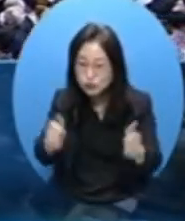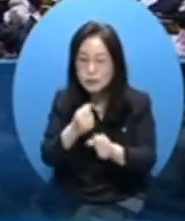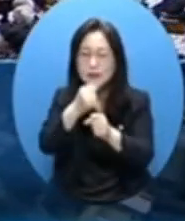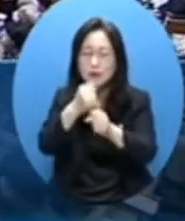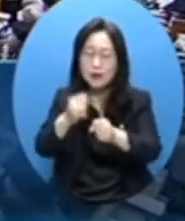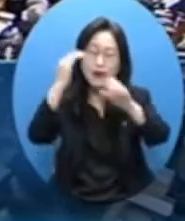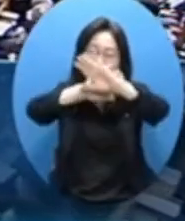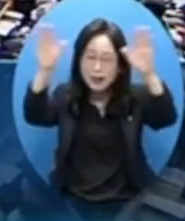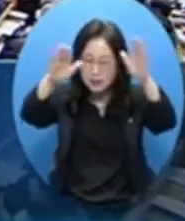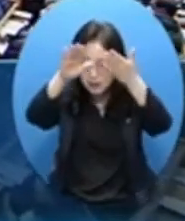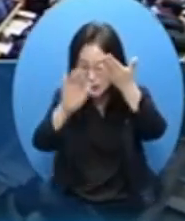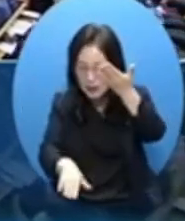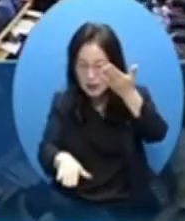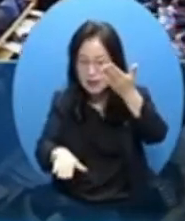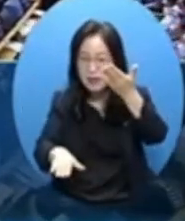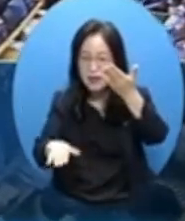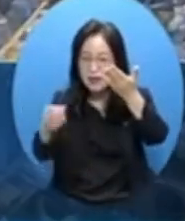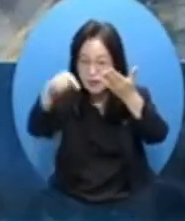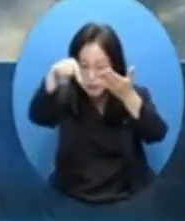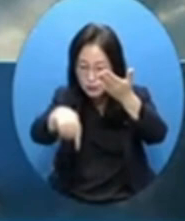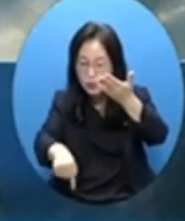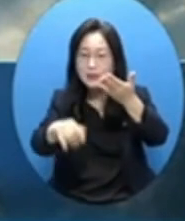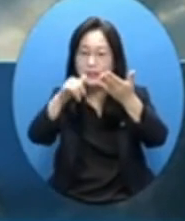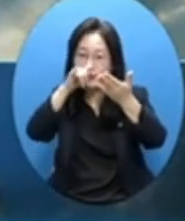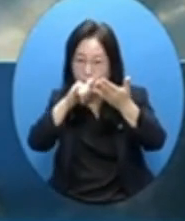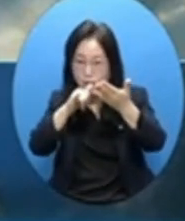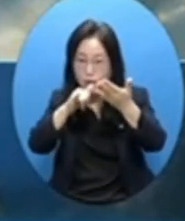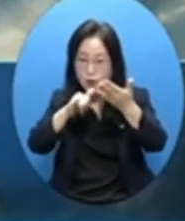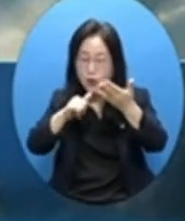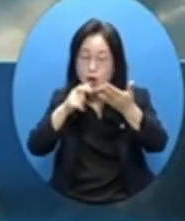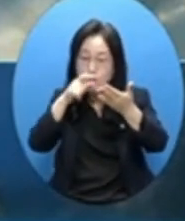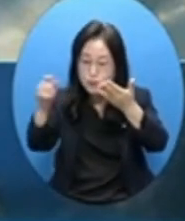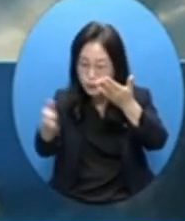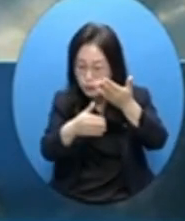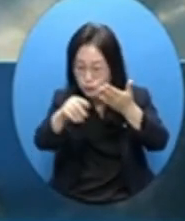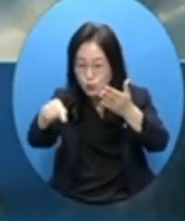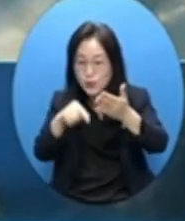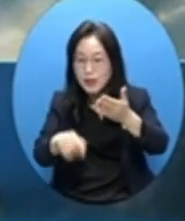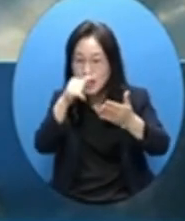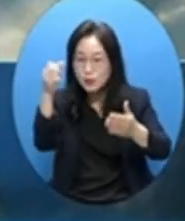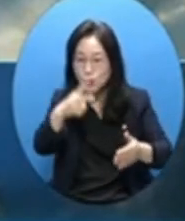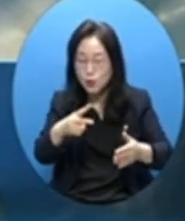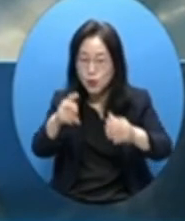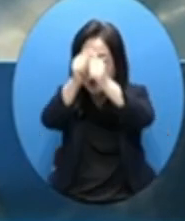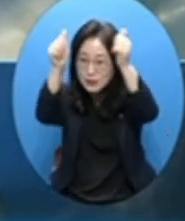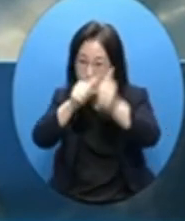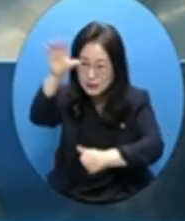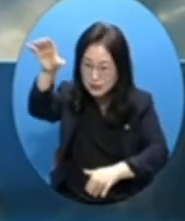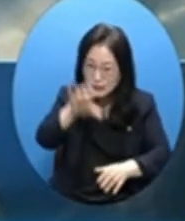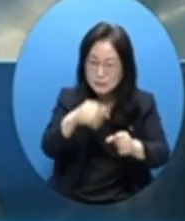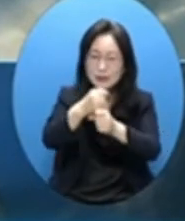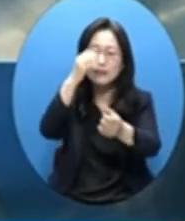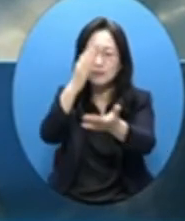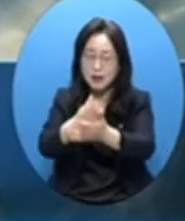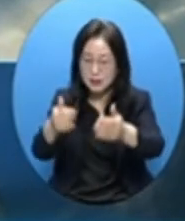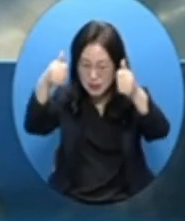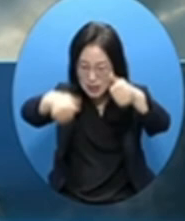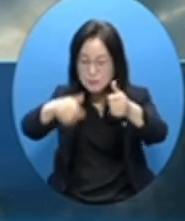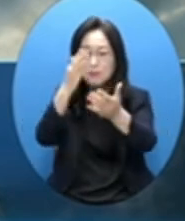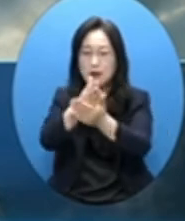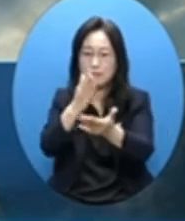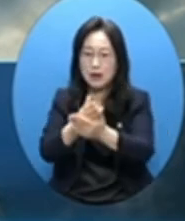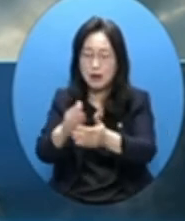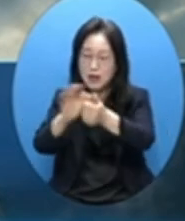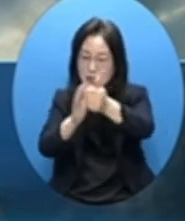것이나 땅 아래로 땅에 있는 것이나 땅 아래 물속에 있는 것에 어떤 형성도 만들지 말며 그것들에게 절하지 말며